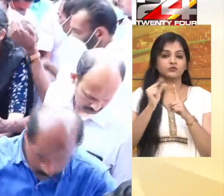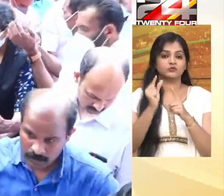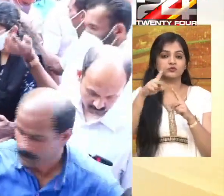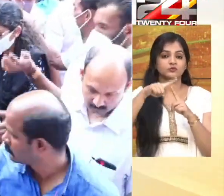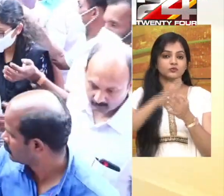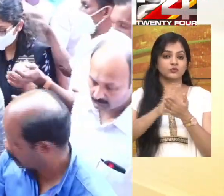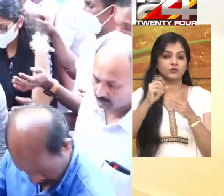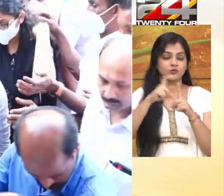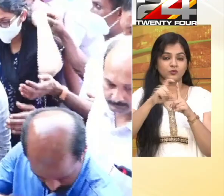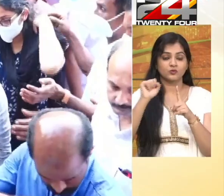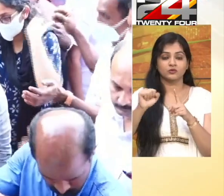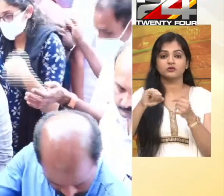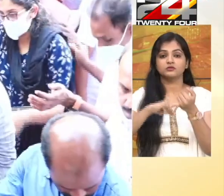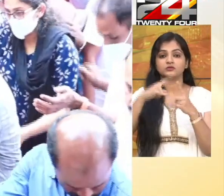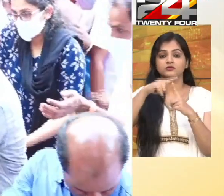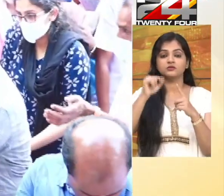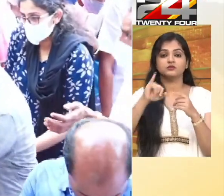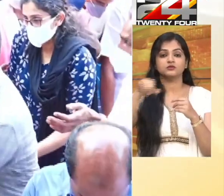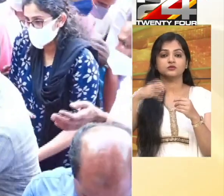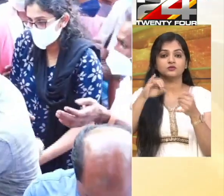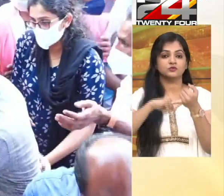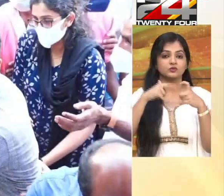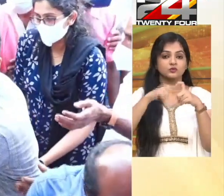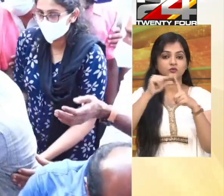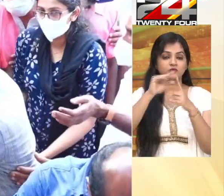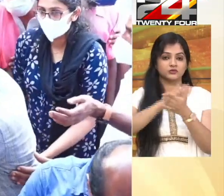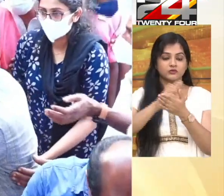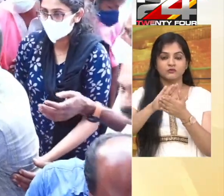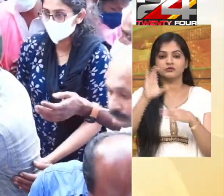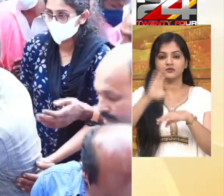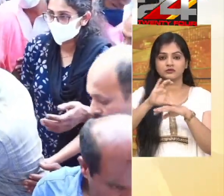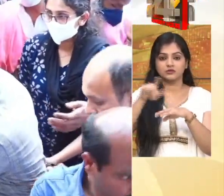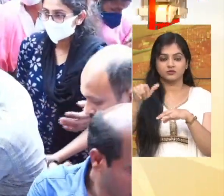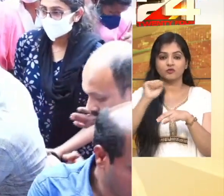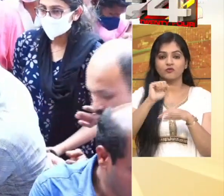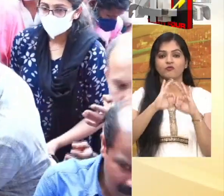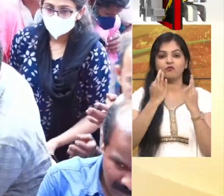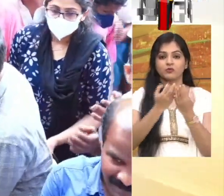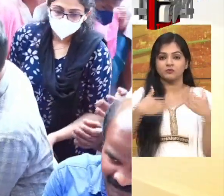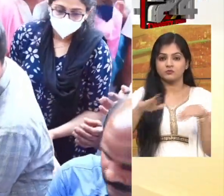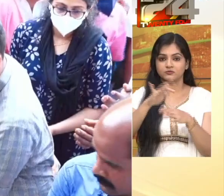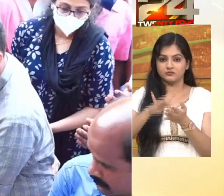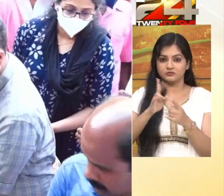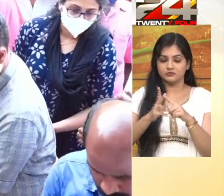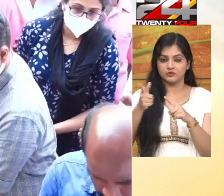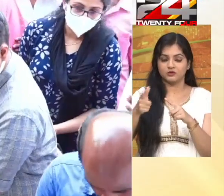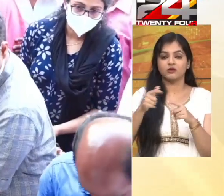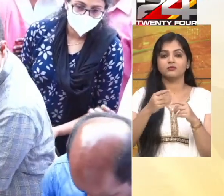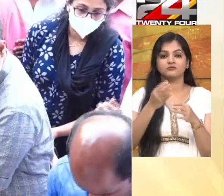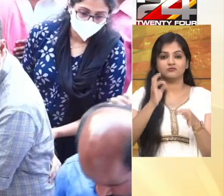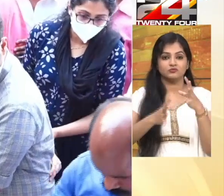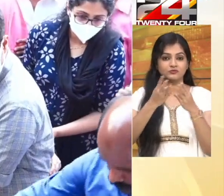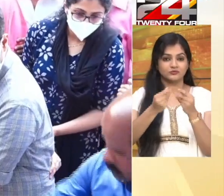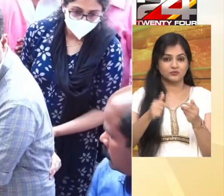പള്ളിയിലാണ്, അദ്ദേഹത്തിന്റെ കുടുംബ കല്ലറയുള്ള അതേ പള്ളിയിലാണ് അദ്ദേഹത്തിന്റെ അന്ത്യാഭിലാഷ പ്രകാരം ചിതാഭസ്മം നിലവിൽ നിമഞ്ജനം ചെയ്തിരിക്കുന്ന